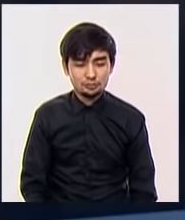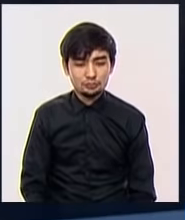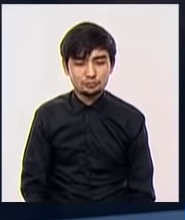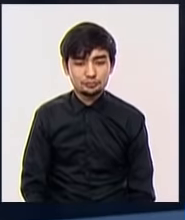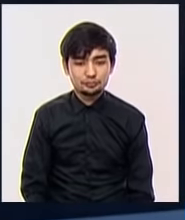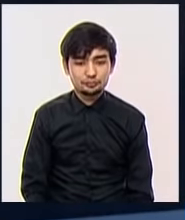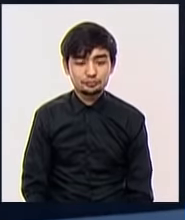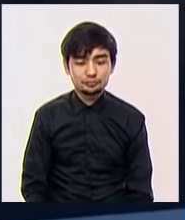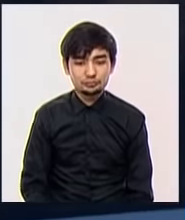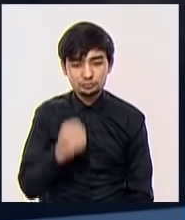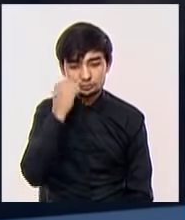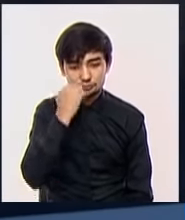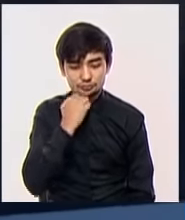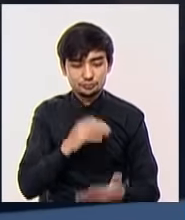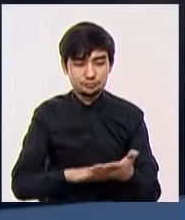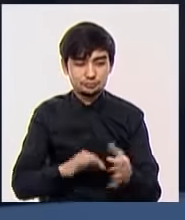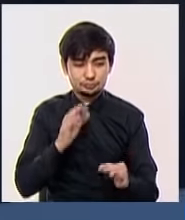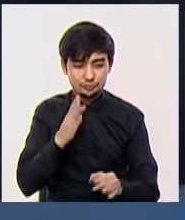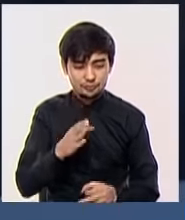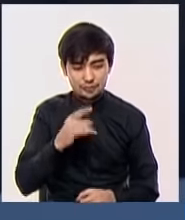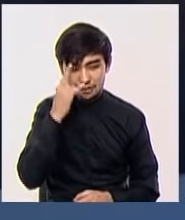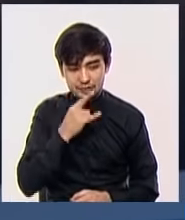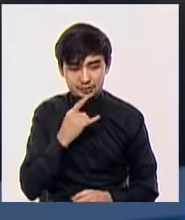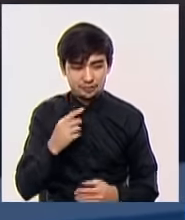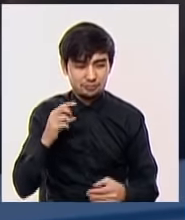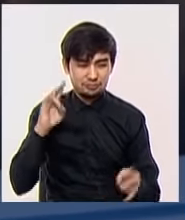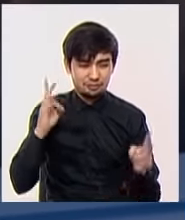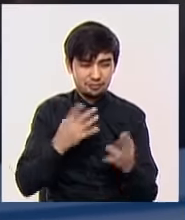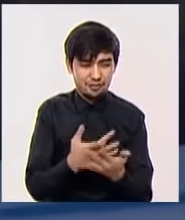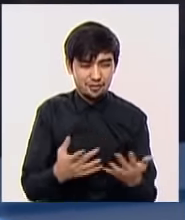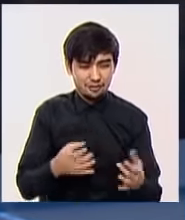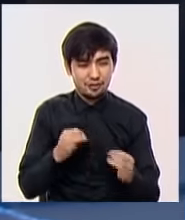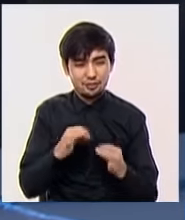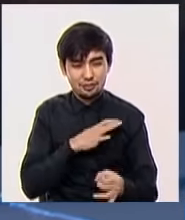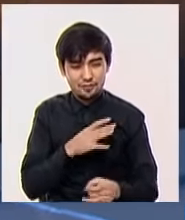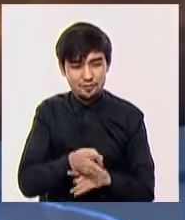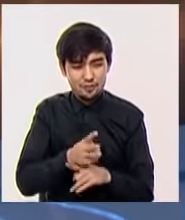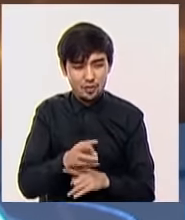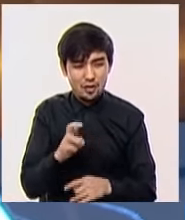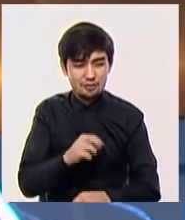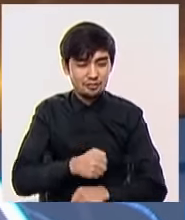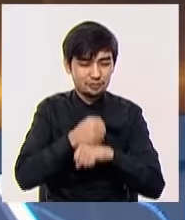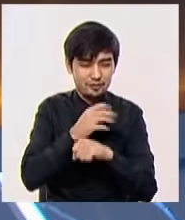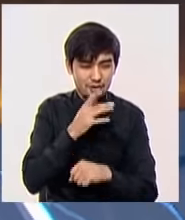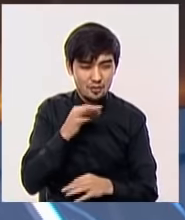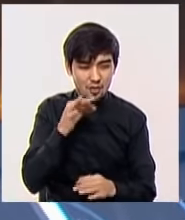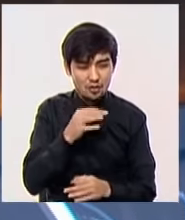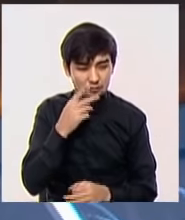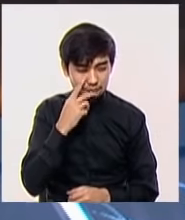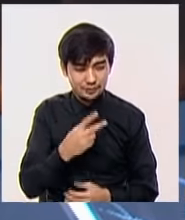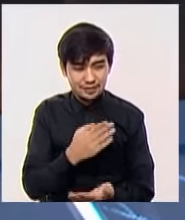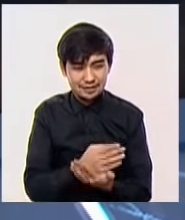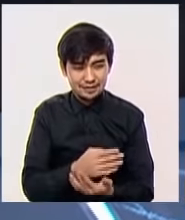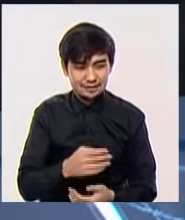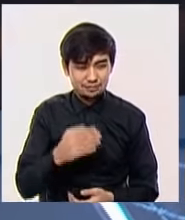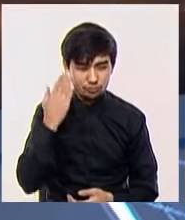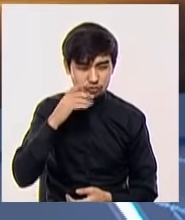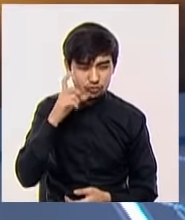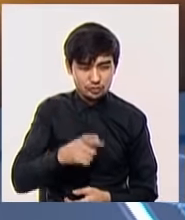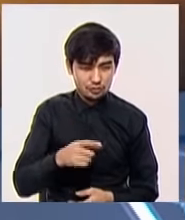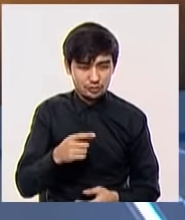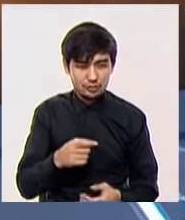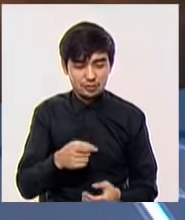спасибо далее продолжаем выпуск казахстанцы бурно обсуждают видео снятые во время январских погромов на кадрах видно как неизвестный